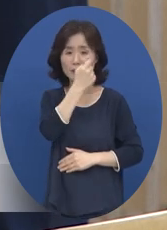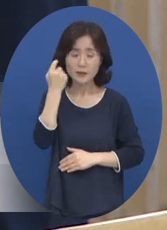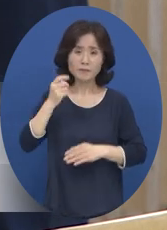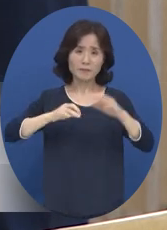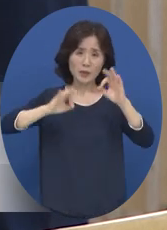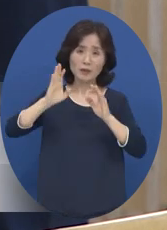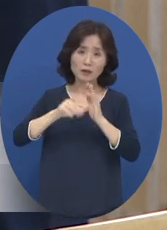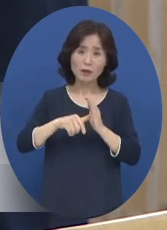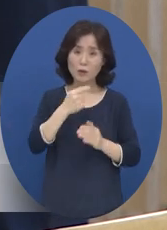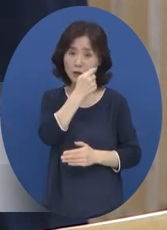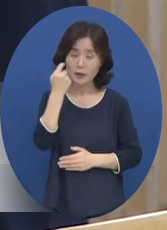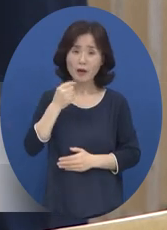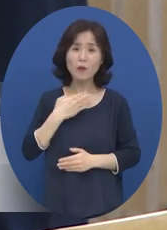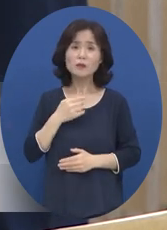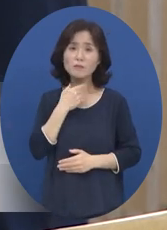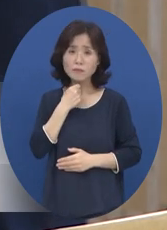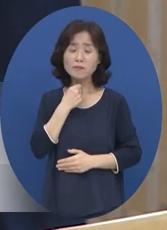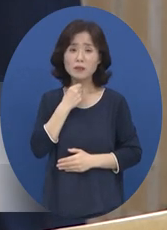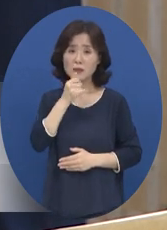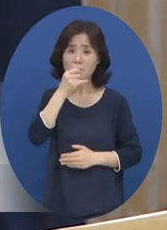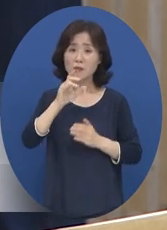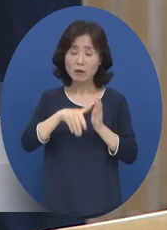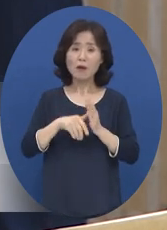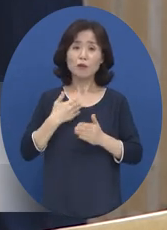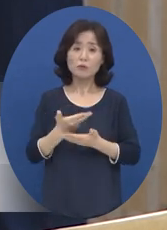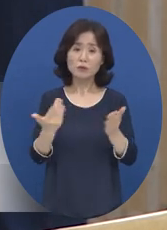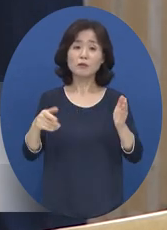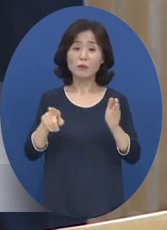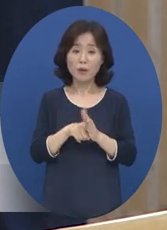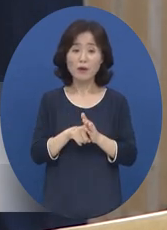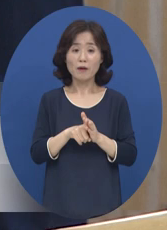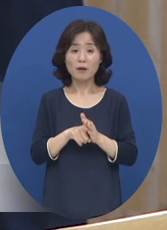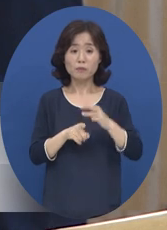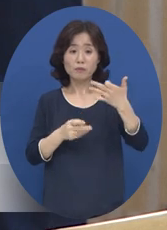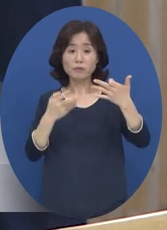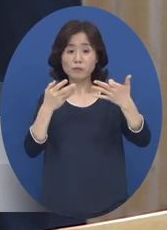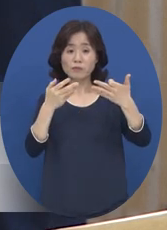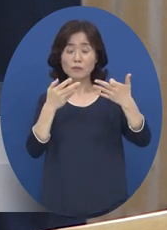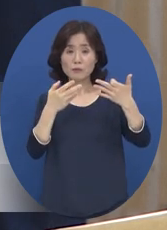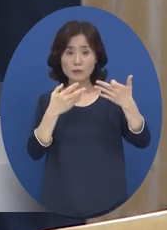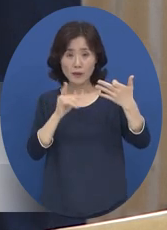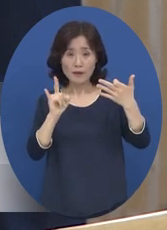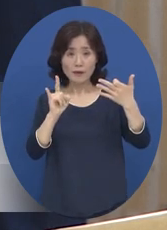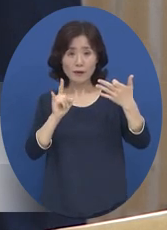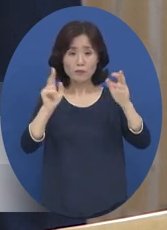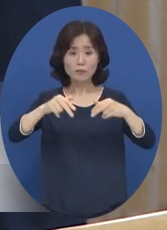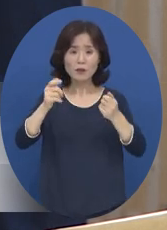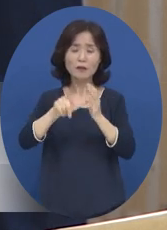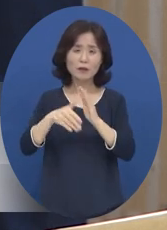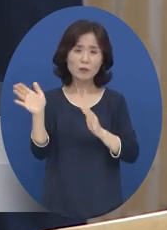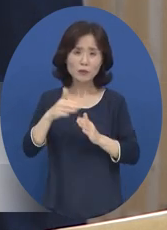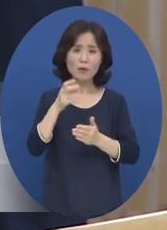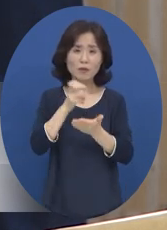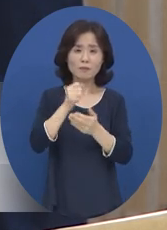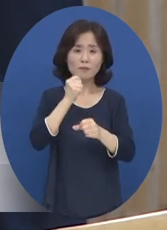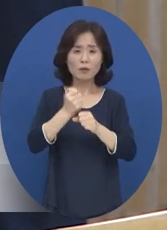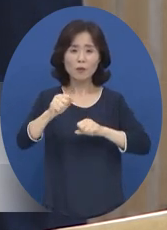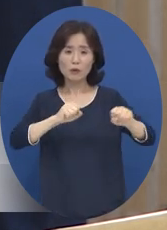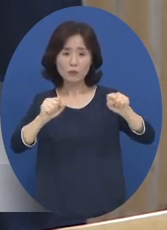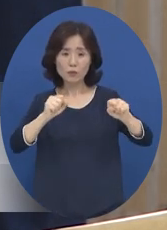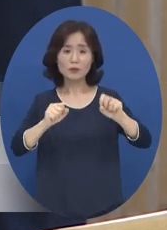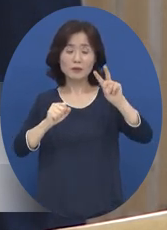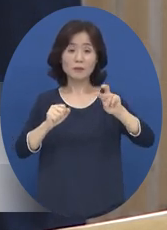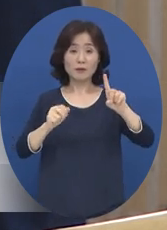데에 있어서 알려주기 위해서 필요한 거고, 19대 때 국회에서부터 입법 활동을 하고 있는데요. 21대